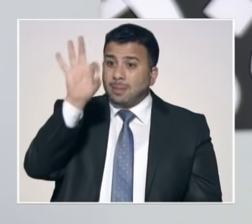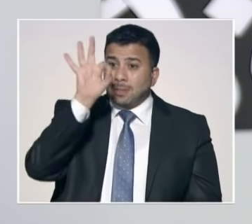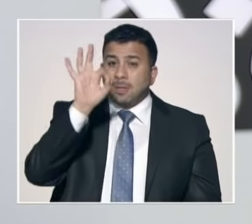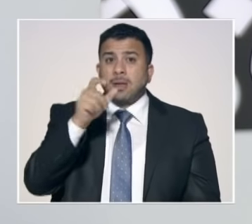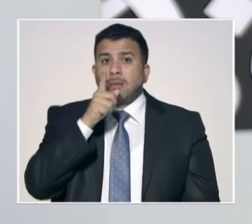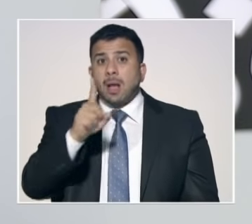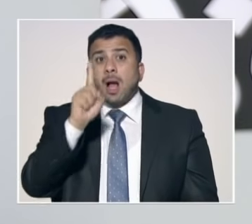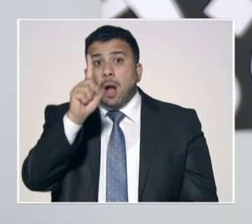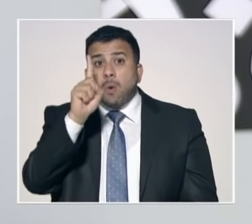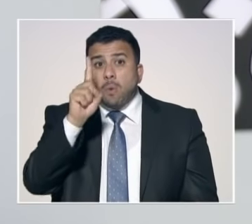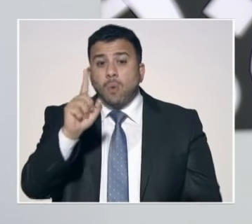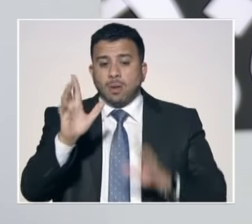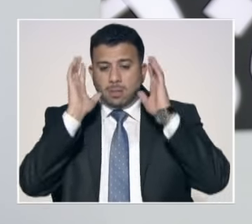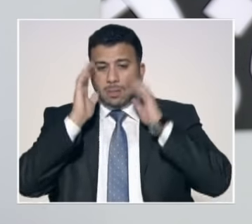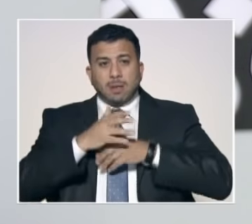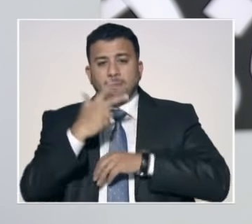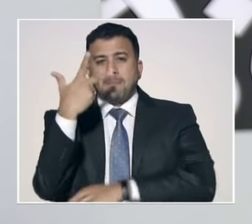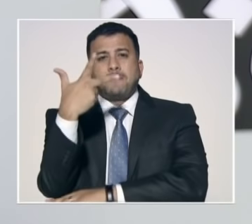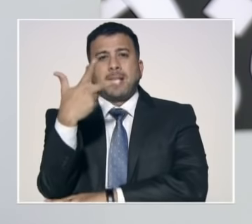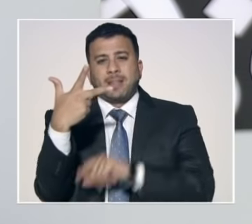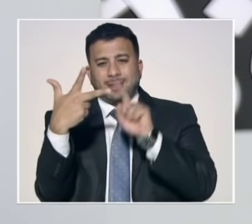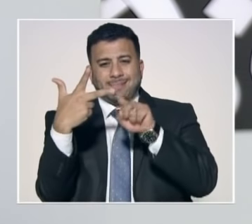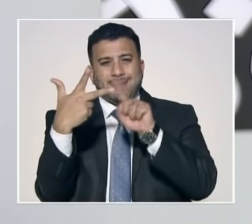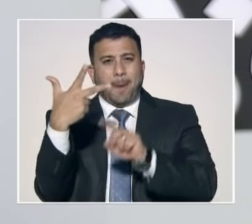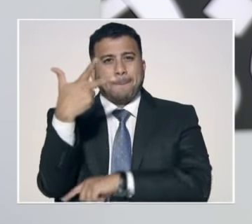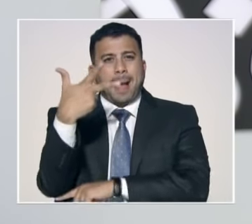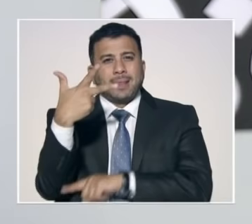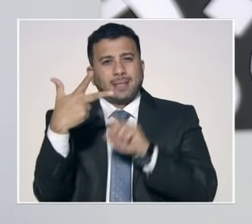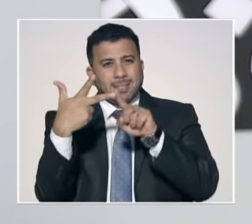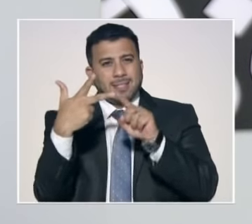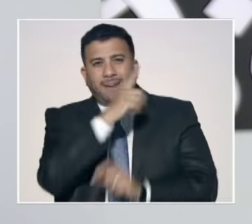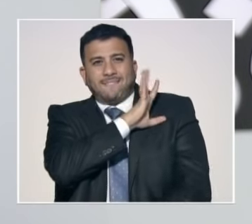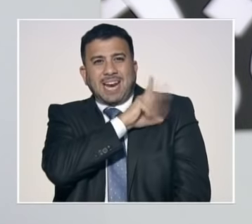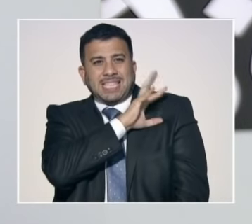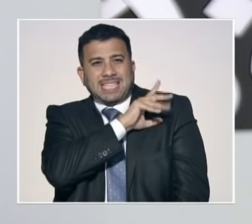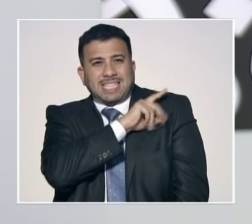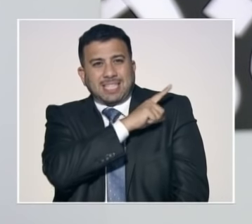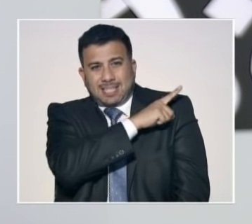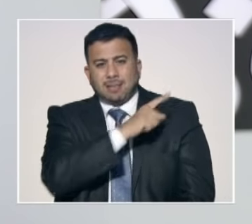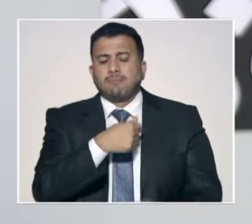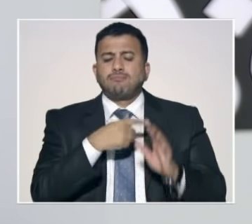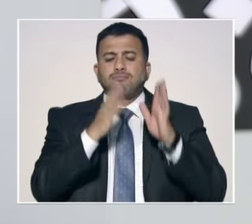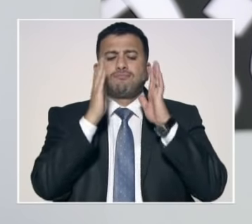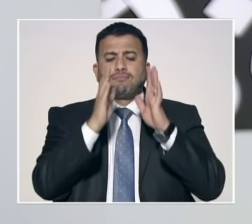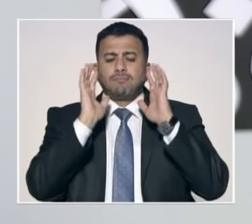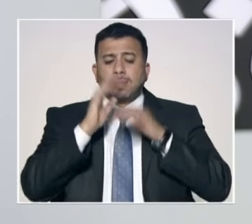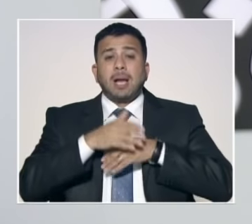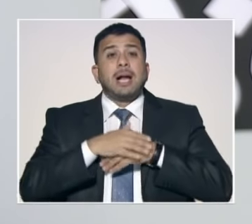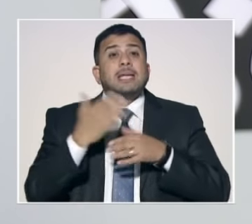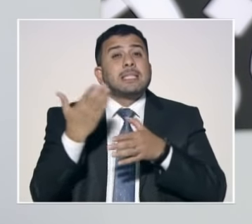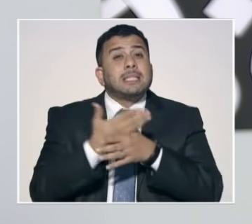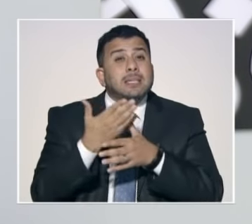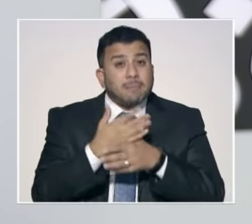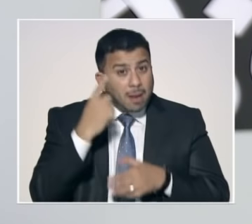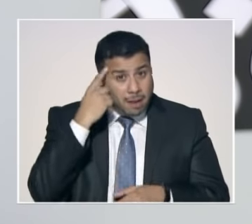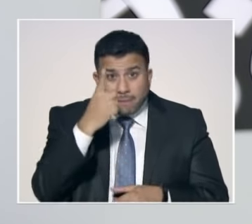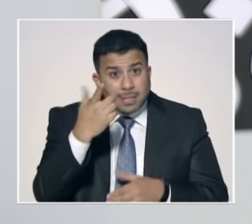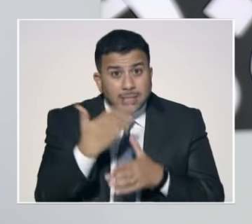أول ما استقبل بيت المقدس، لأن الكعبة كانت محاطة بالأصنام وبالأوثان،